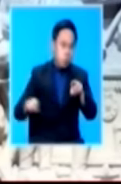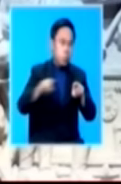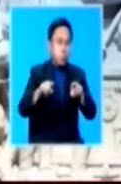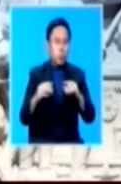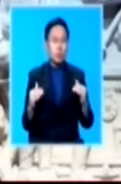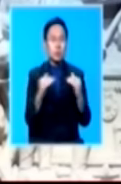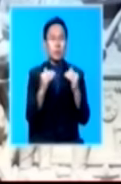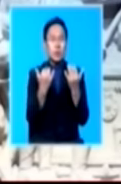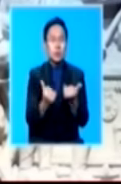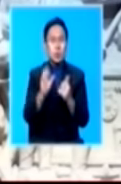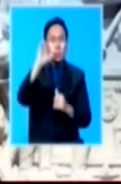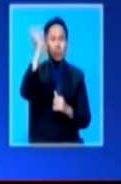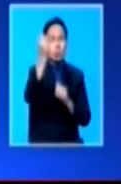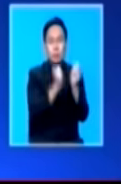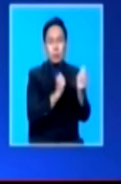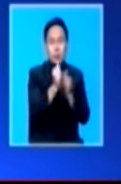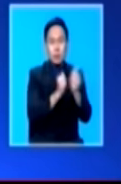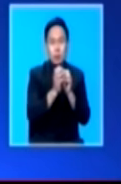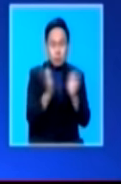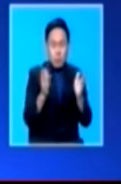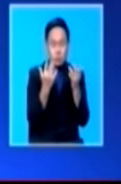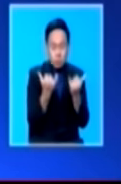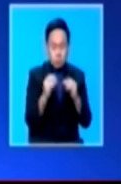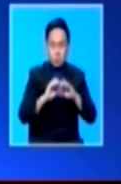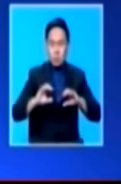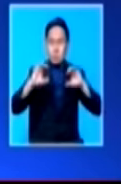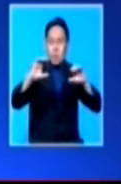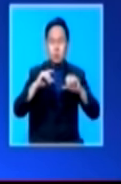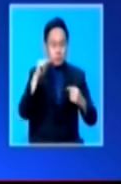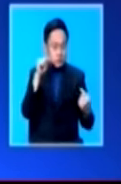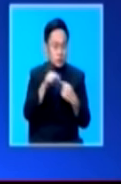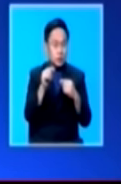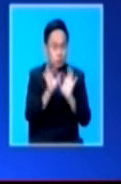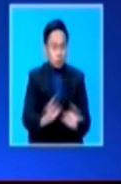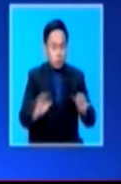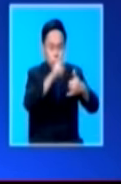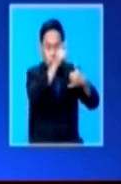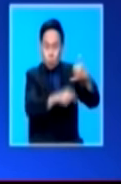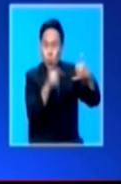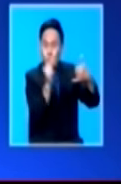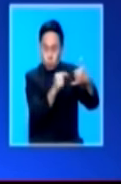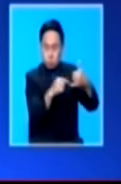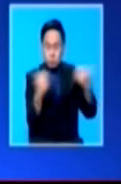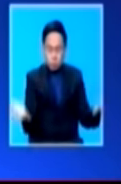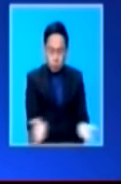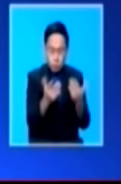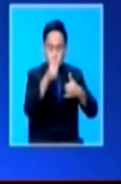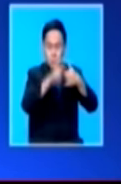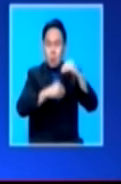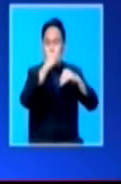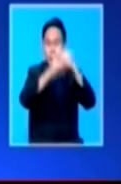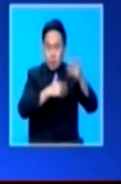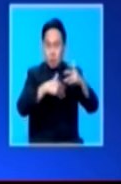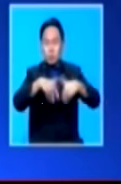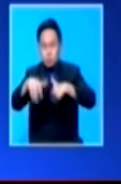วันนี้เต็มไปด้วยการแข่งขันเพราะนั้นรัฐบาลให้ความสำคัญในเรื่องของการพัฒนาคนและชุมชนใช้หลักการตามแนวท